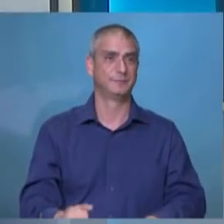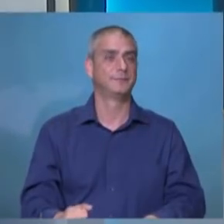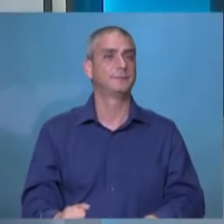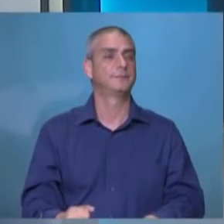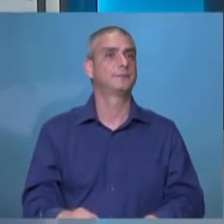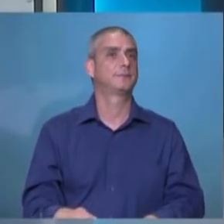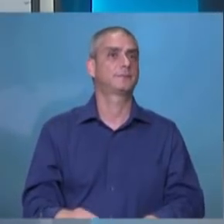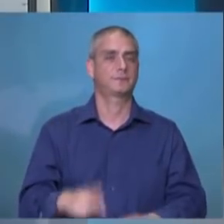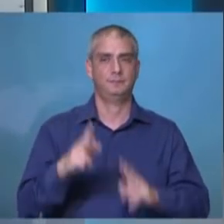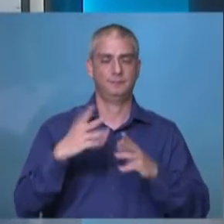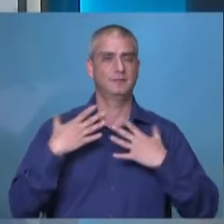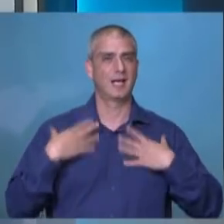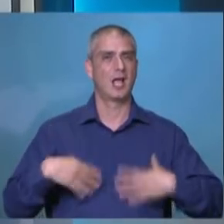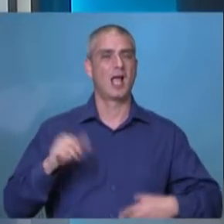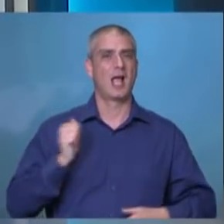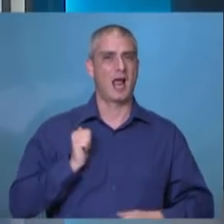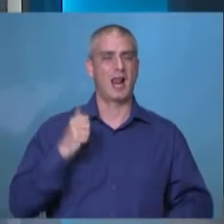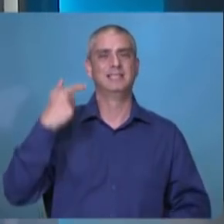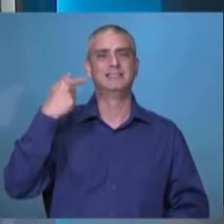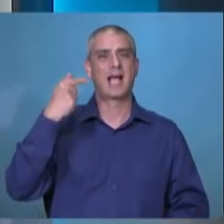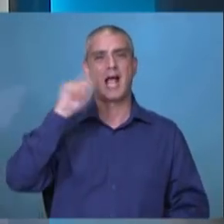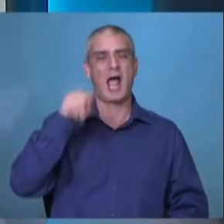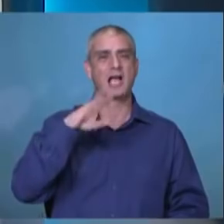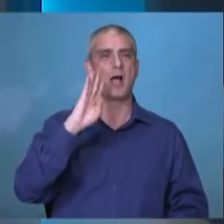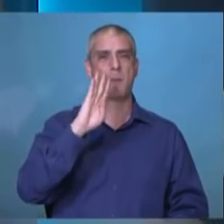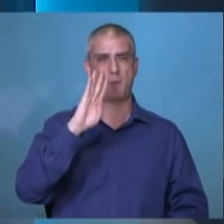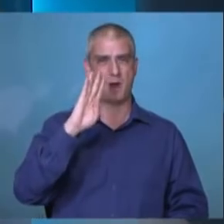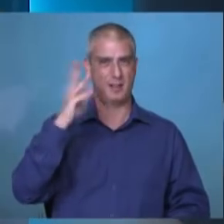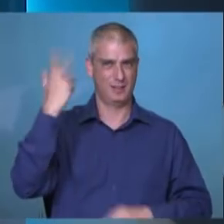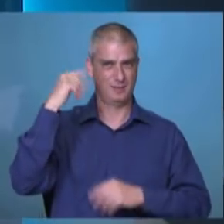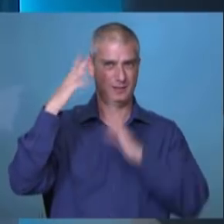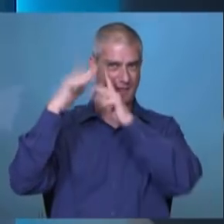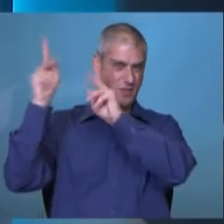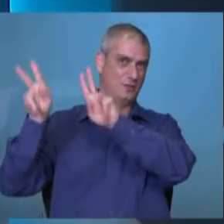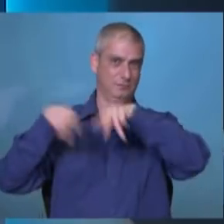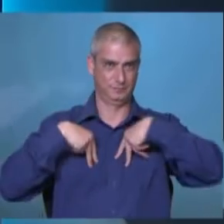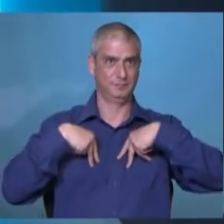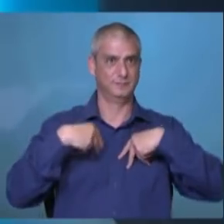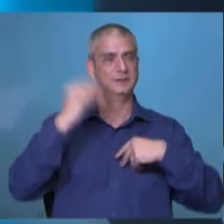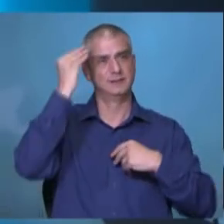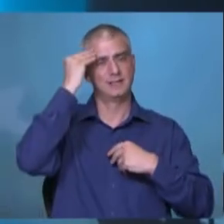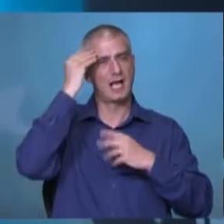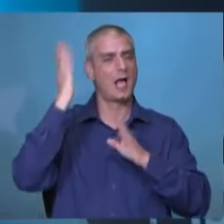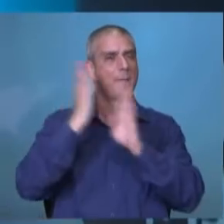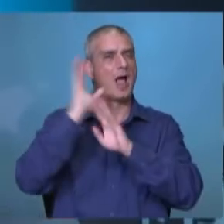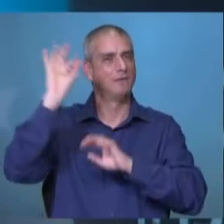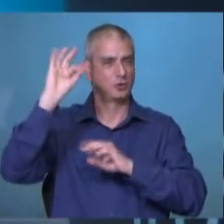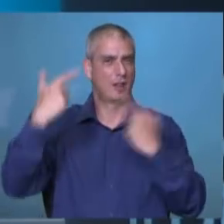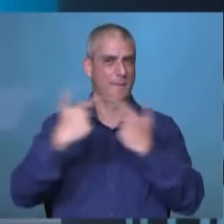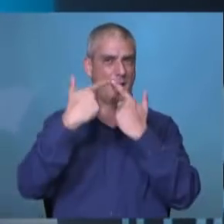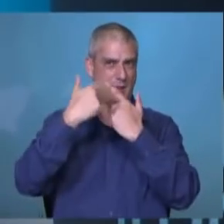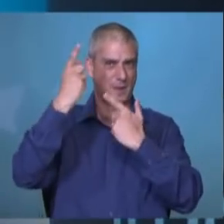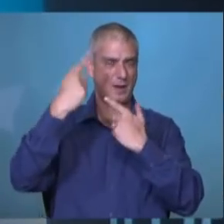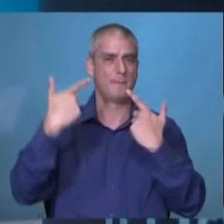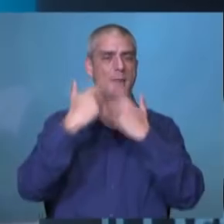השבת גופתו של זכריה באום על זכרו לברכה בתחילת אפריל החזירה לתודעה את המערב הסורי הקטלני בסולטן יעקוב